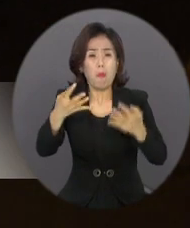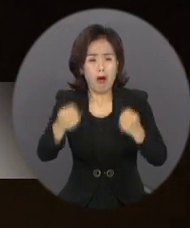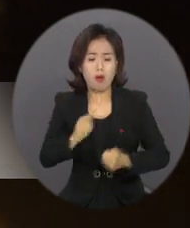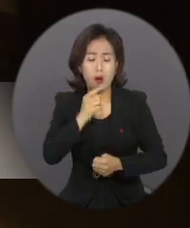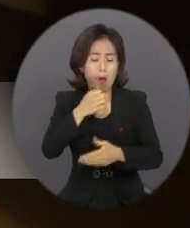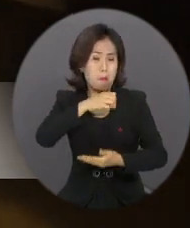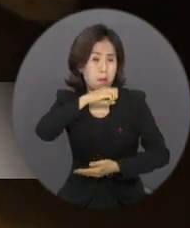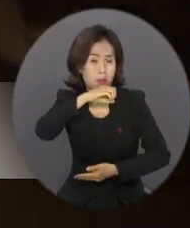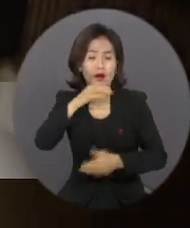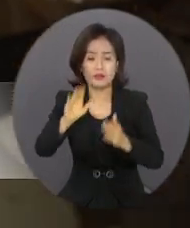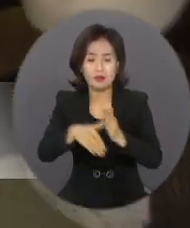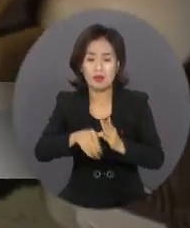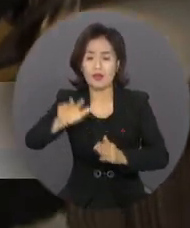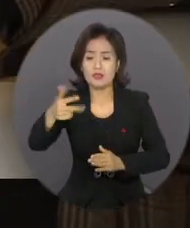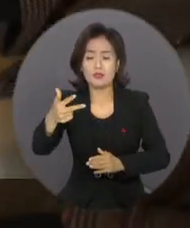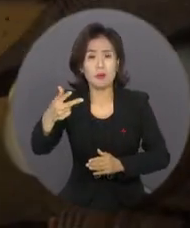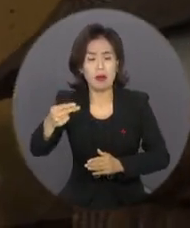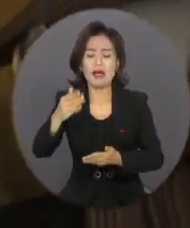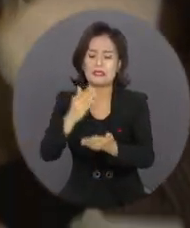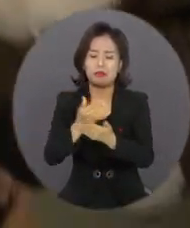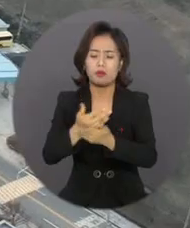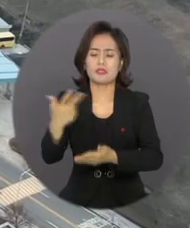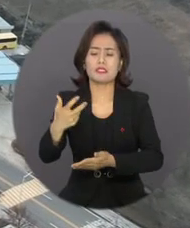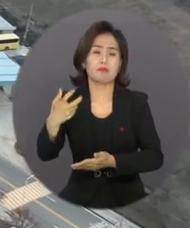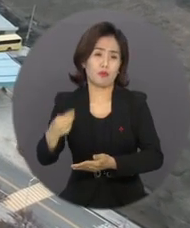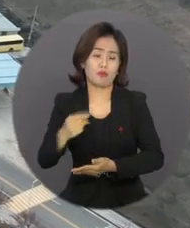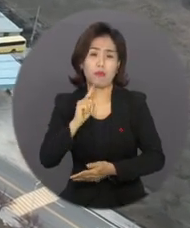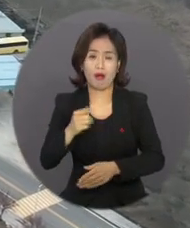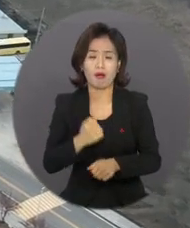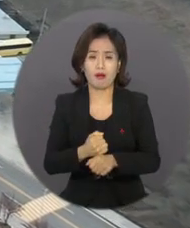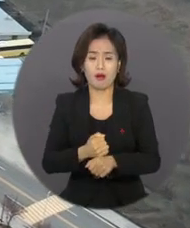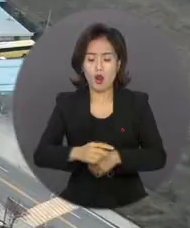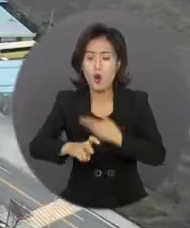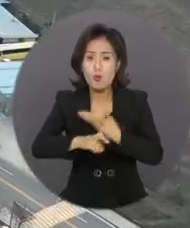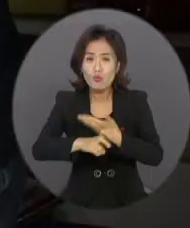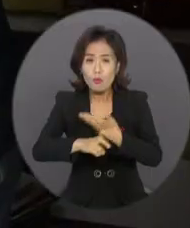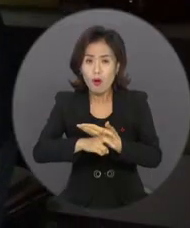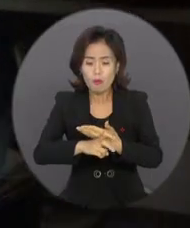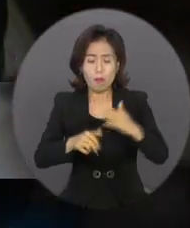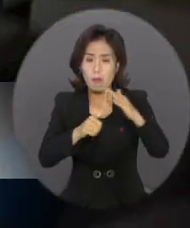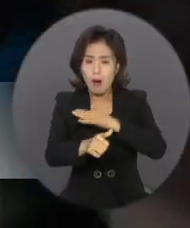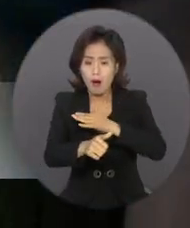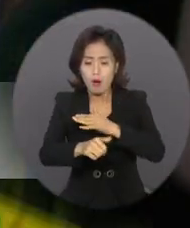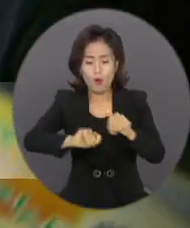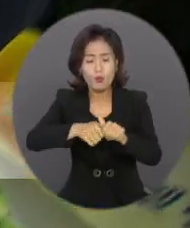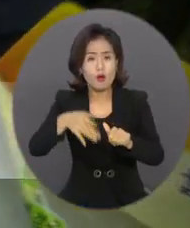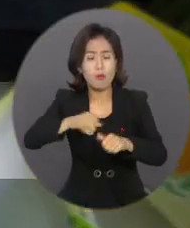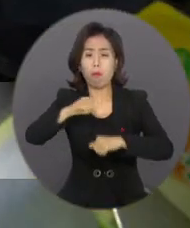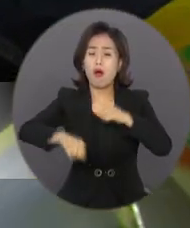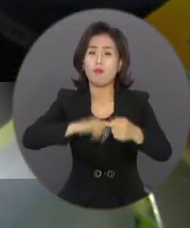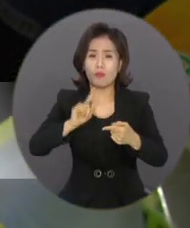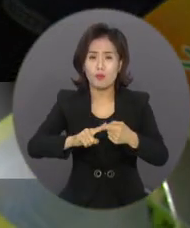흡수하자 700만원인 위약금은 70만원까지 내려갔습니다 무단 침입의 고무줄 위약금까지 농민들은